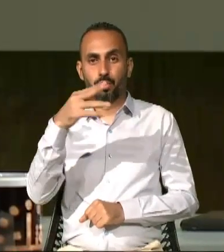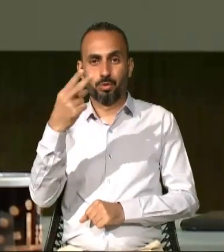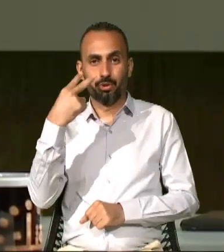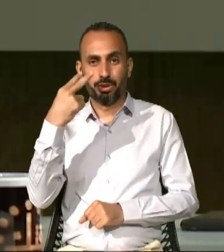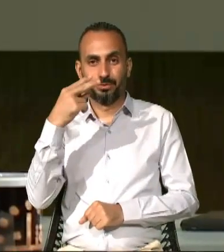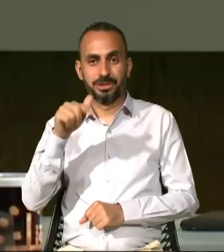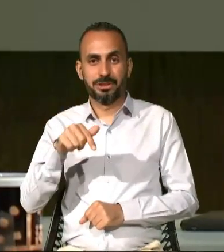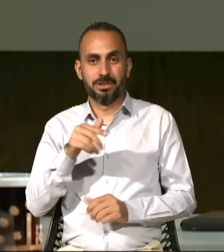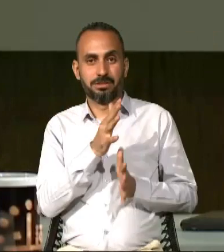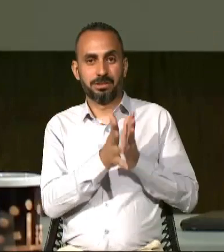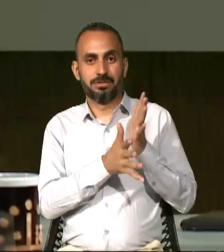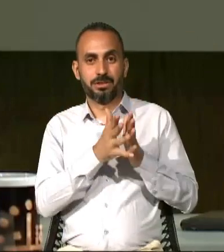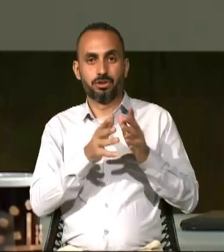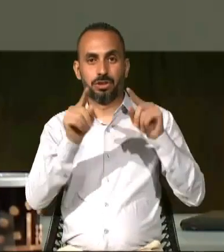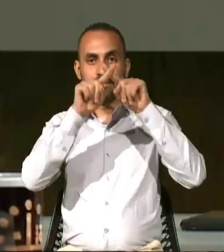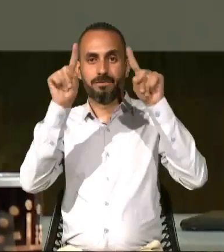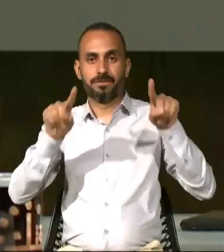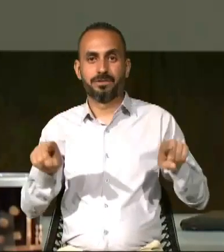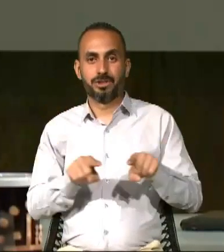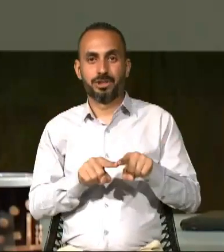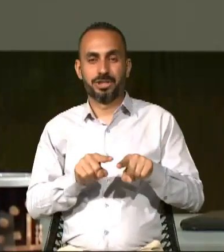موجود معانا على الشاشه. طبعا